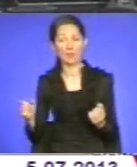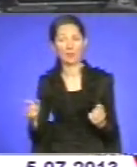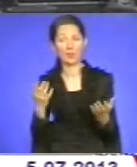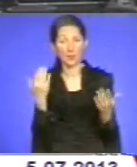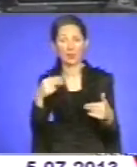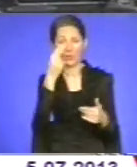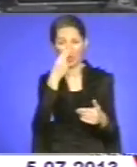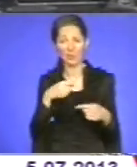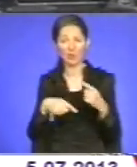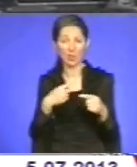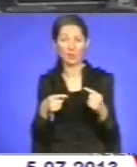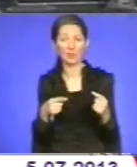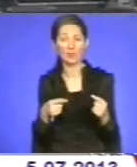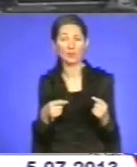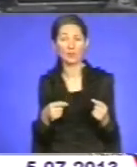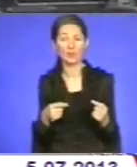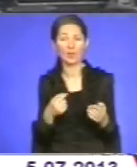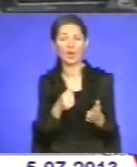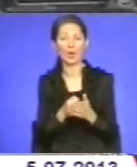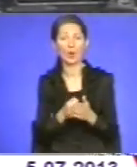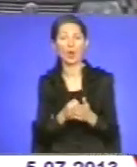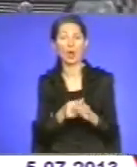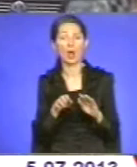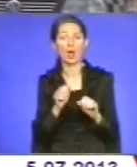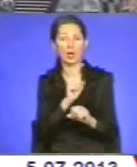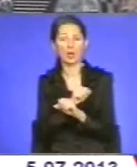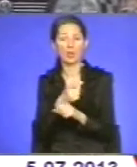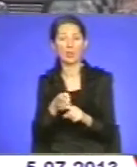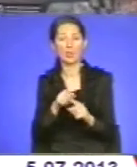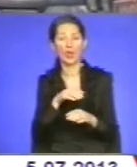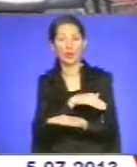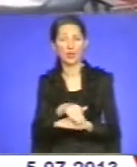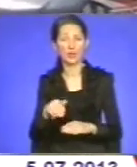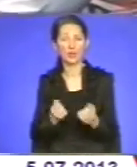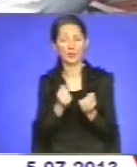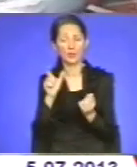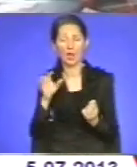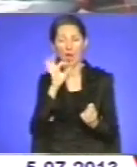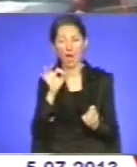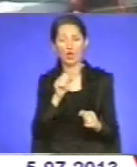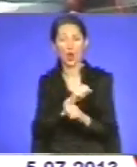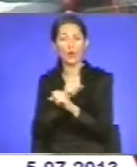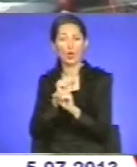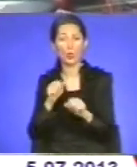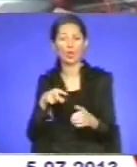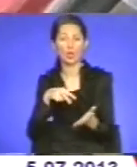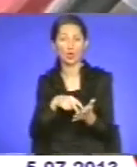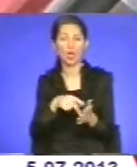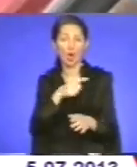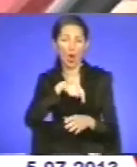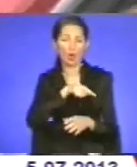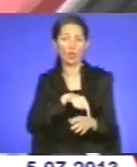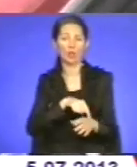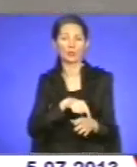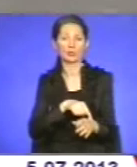звикли до прикриття даних вулиць. Водії кажуть, що у заторах можна простояти до години. Злі